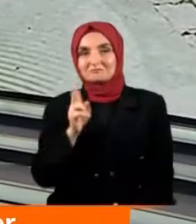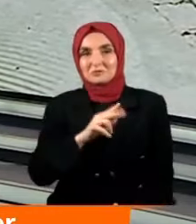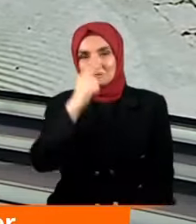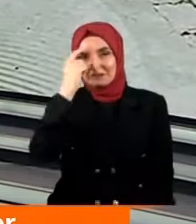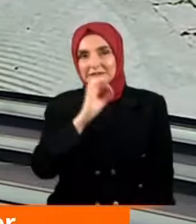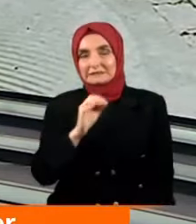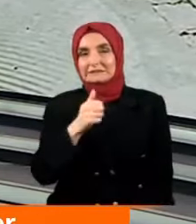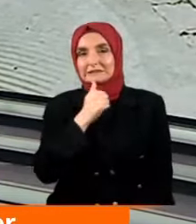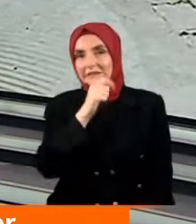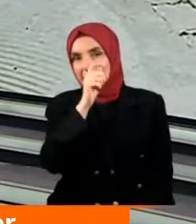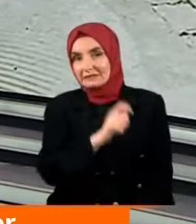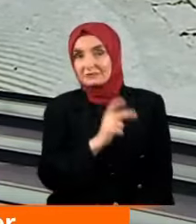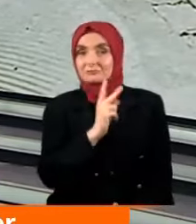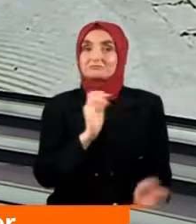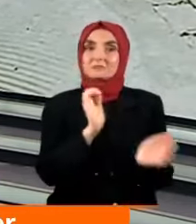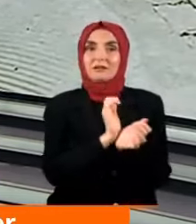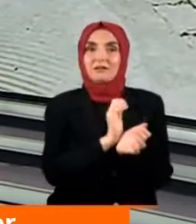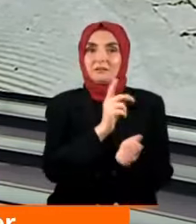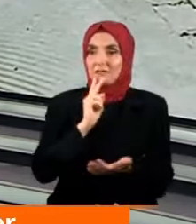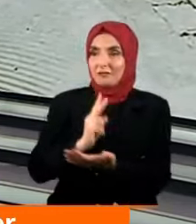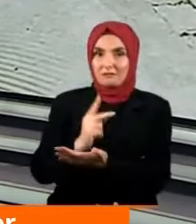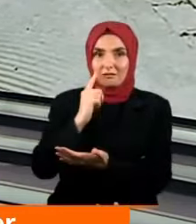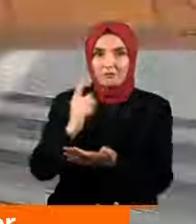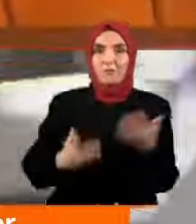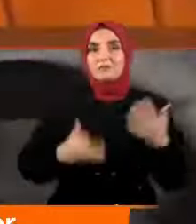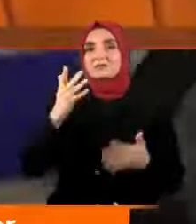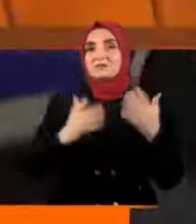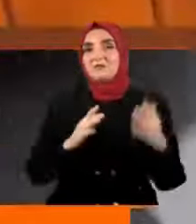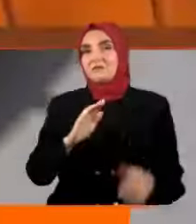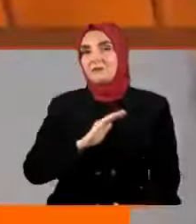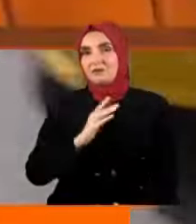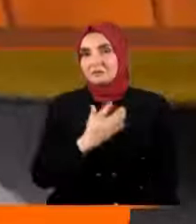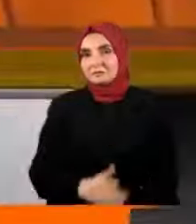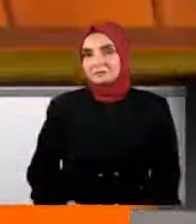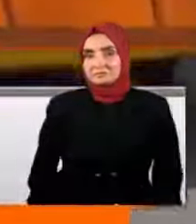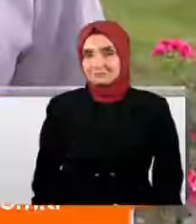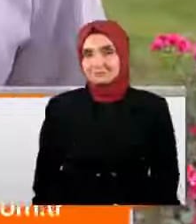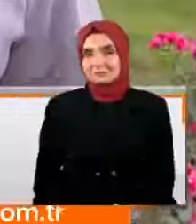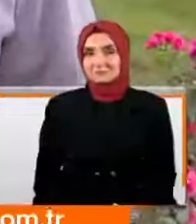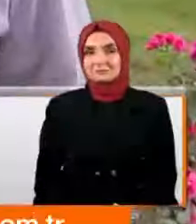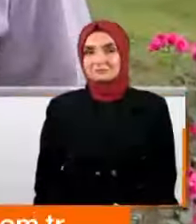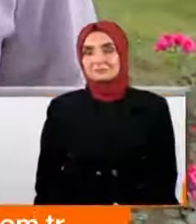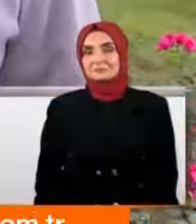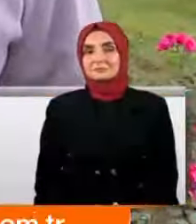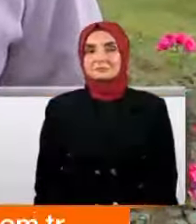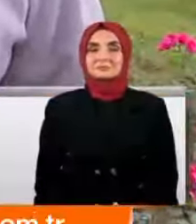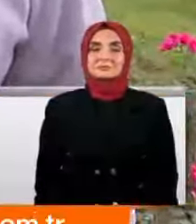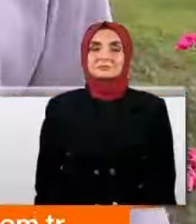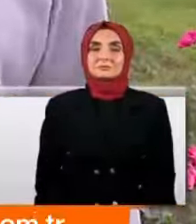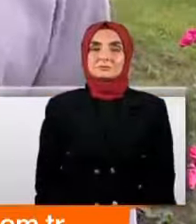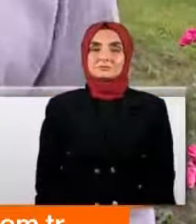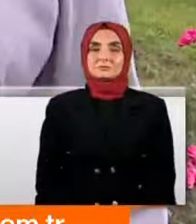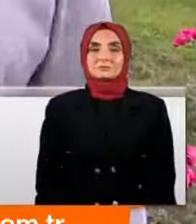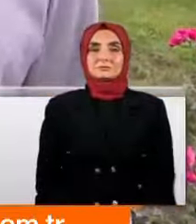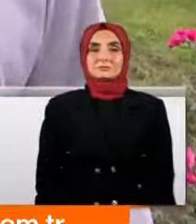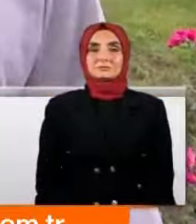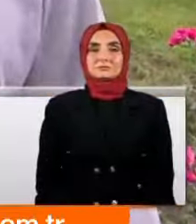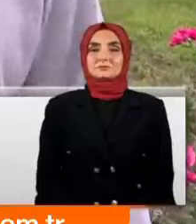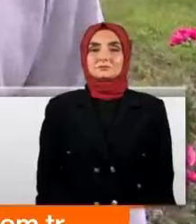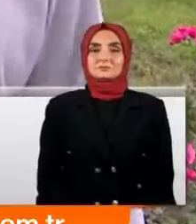ailesi karara isyan etti. Bütün aile için bir şok.